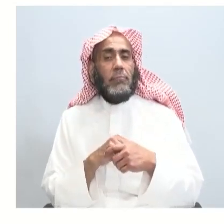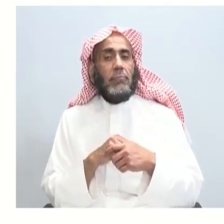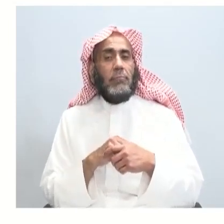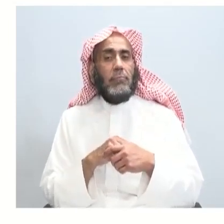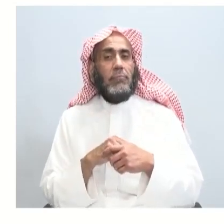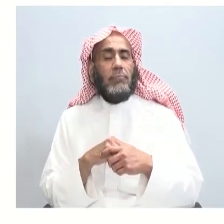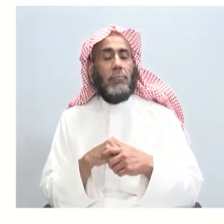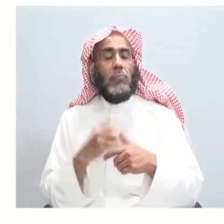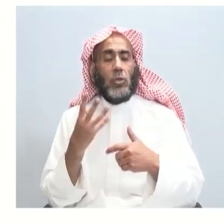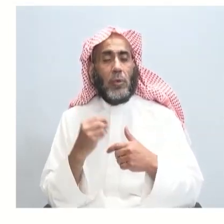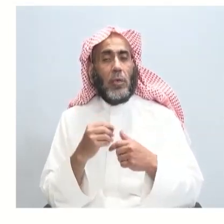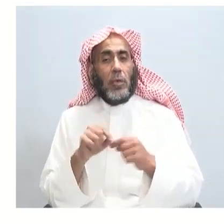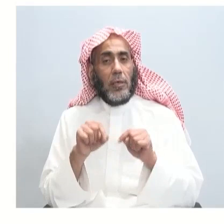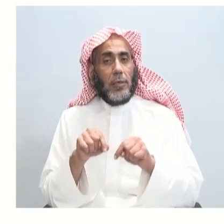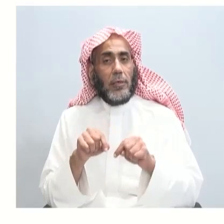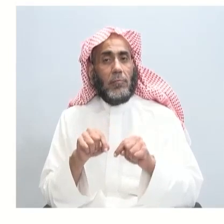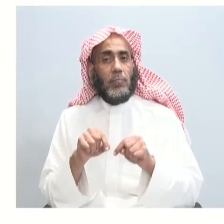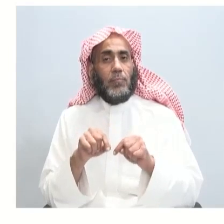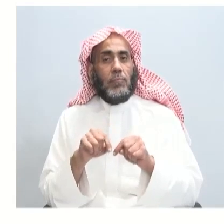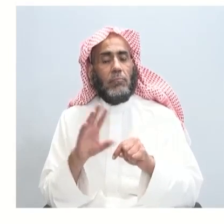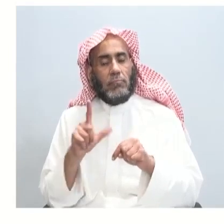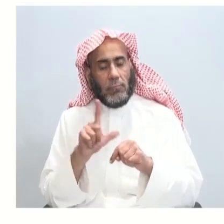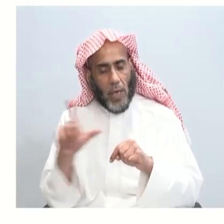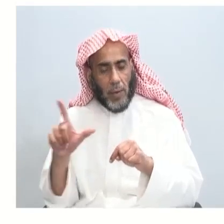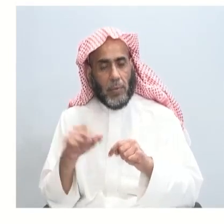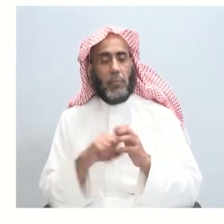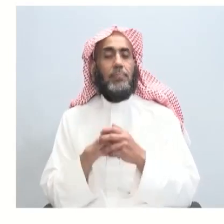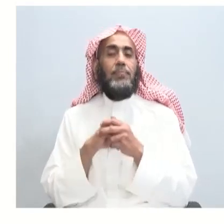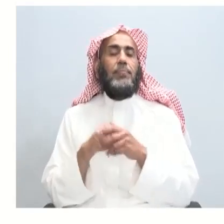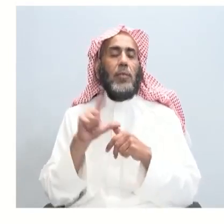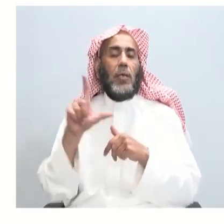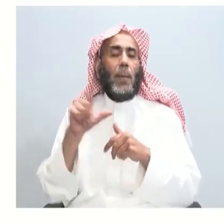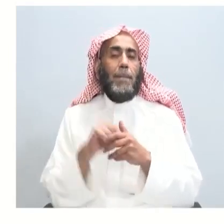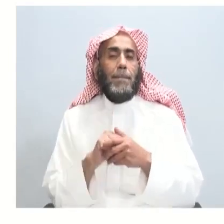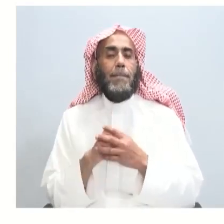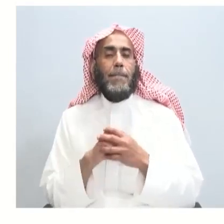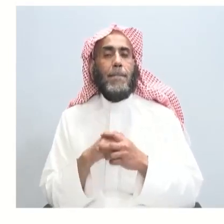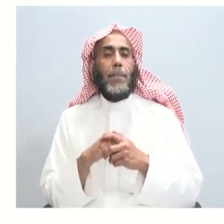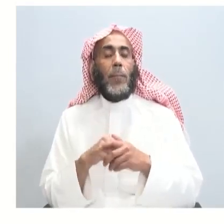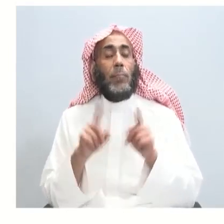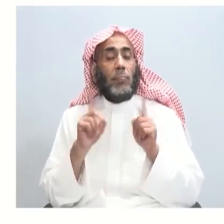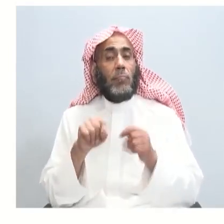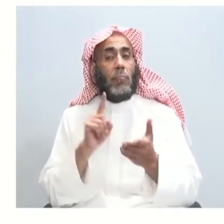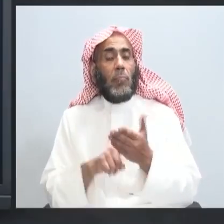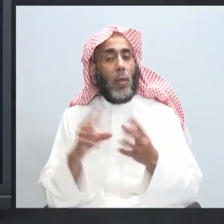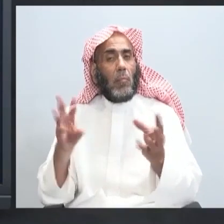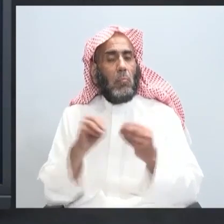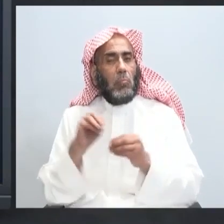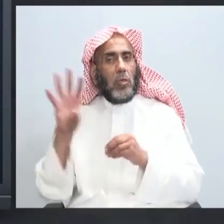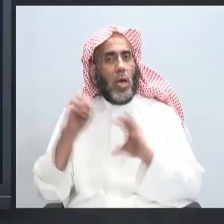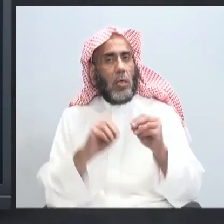خاطئ جميل هنا صحيح صحيح انها اتت من